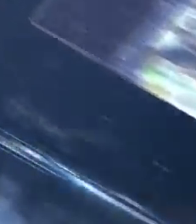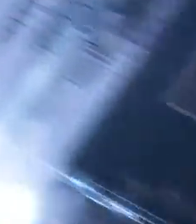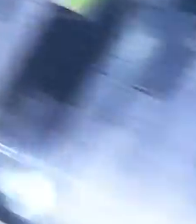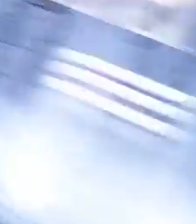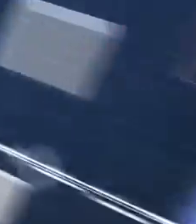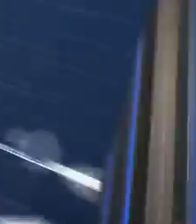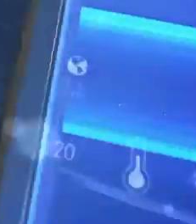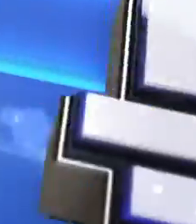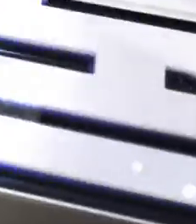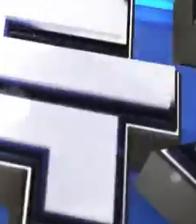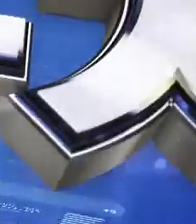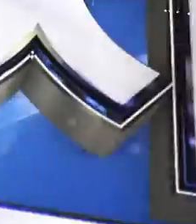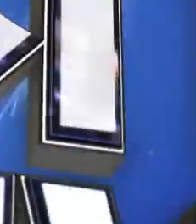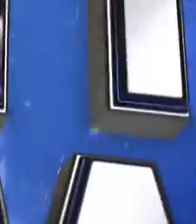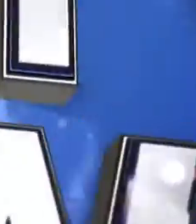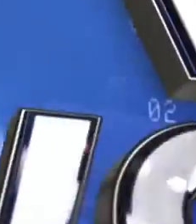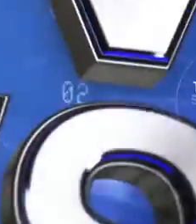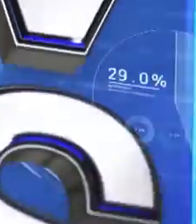으